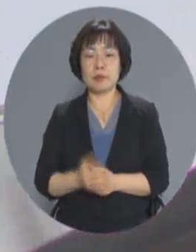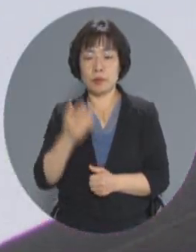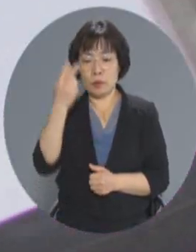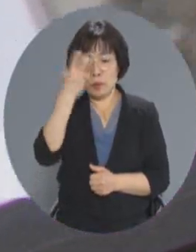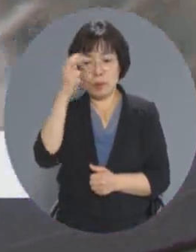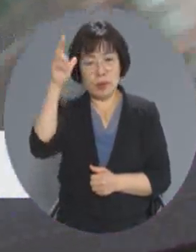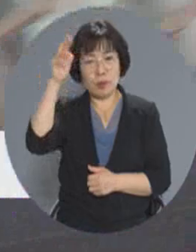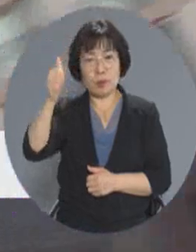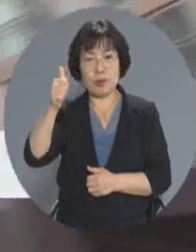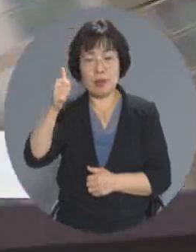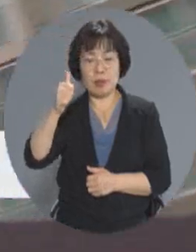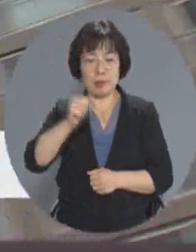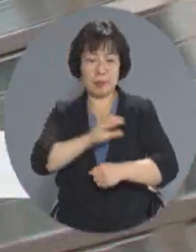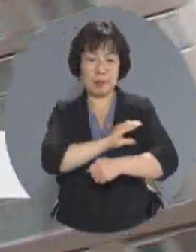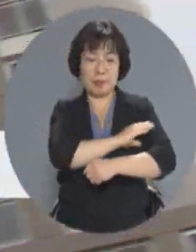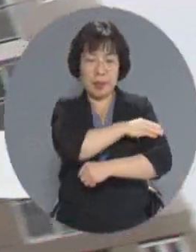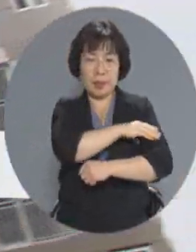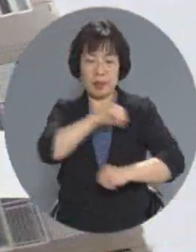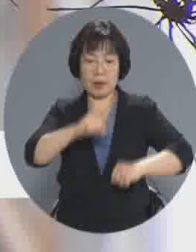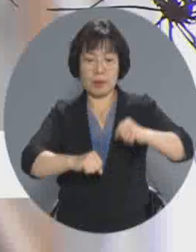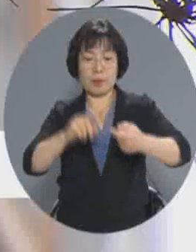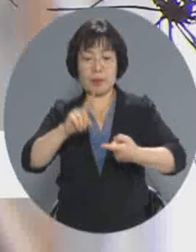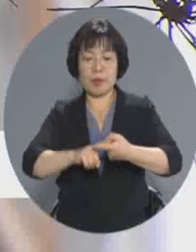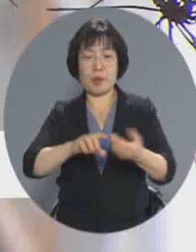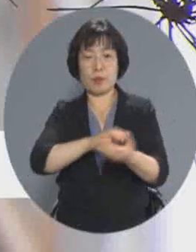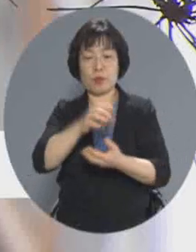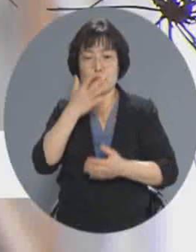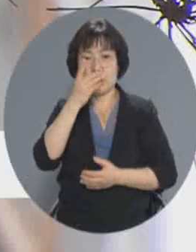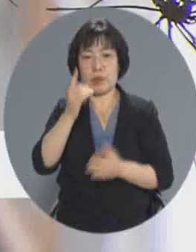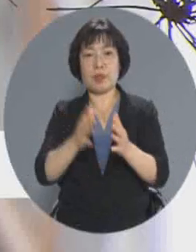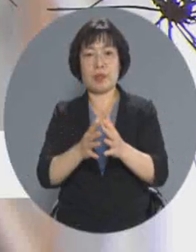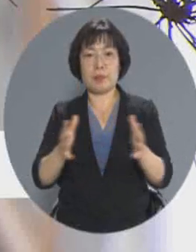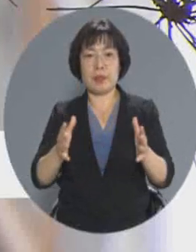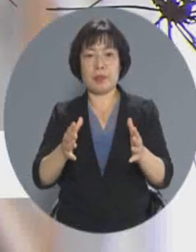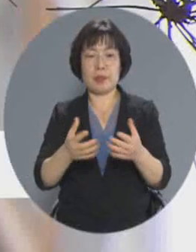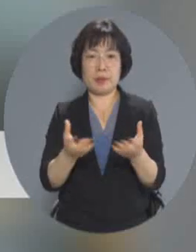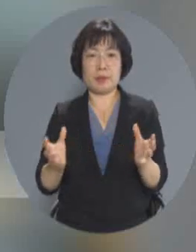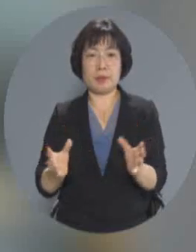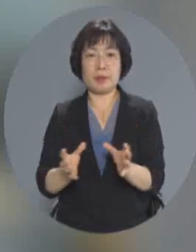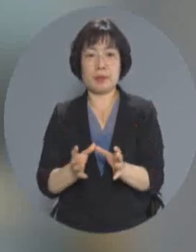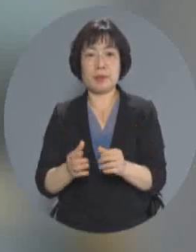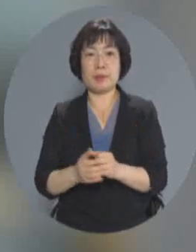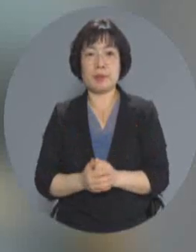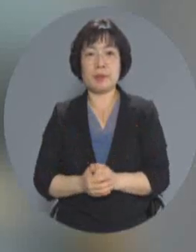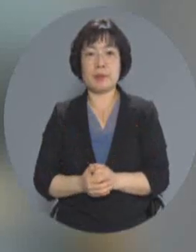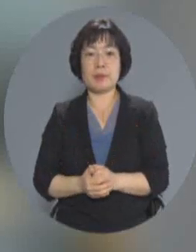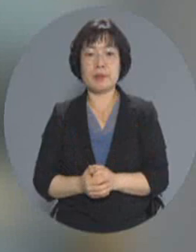관리소장 A씨의 돌은 없는 폭언으로 갑질 논란을 빚은 순천의 한 아파트 단지.